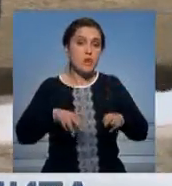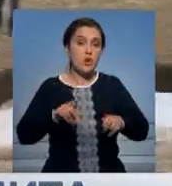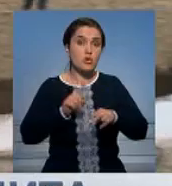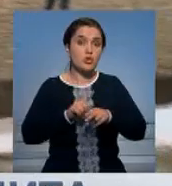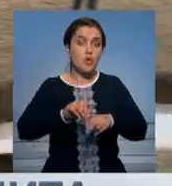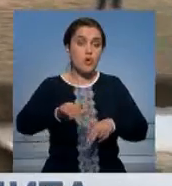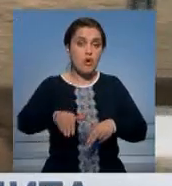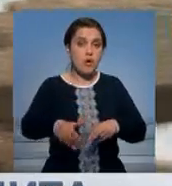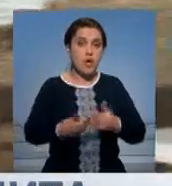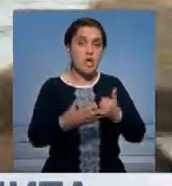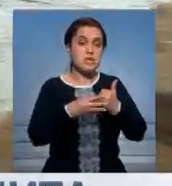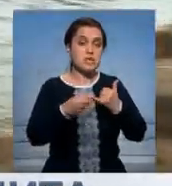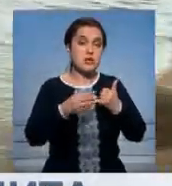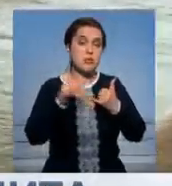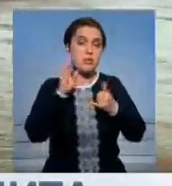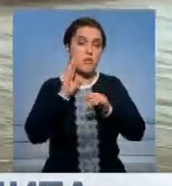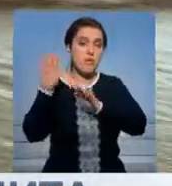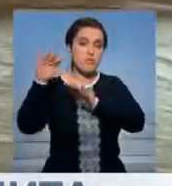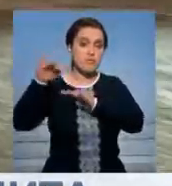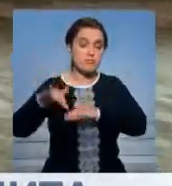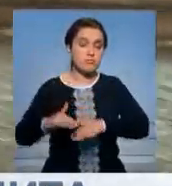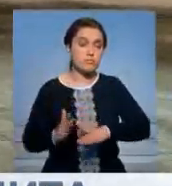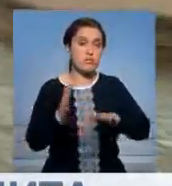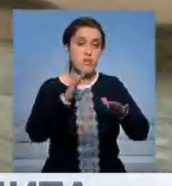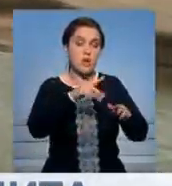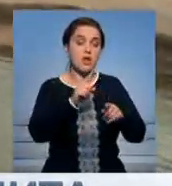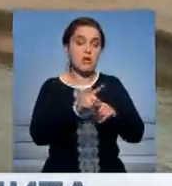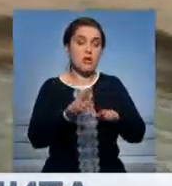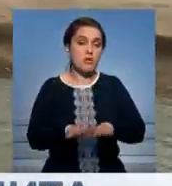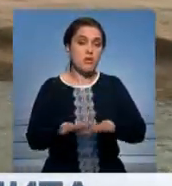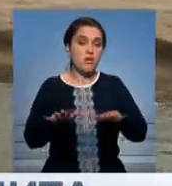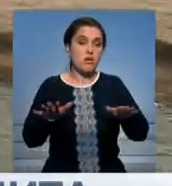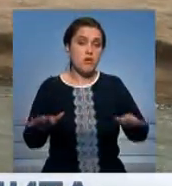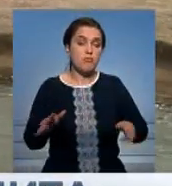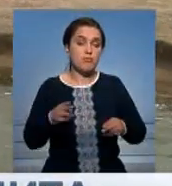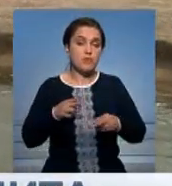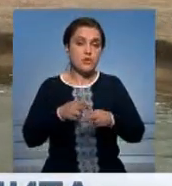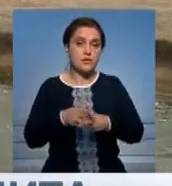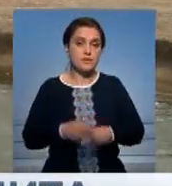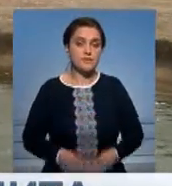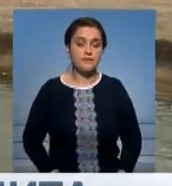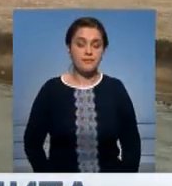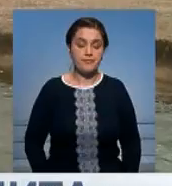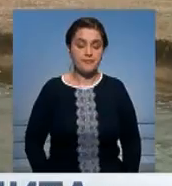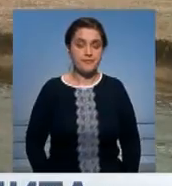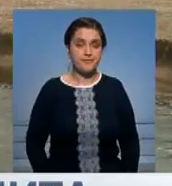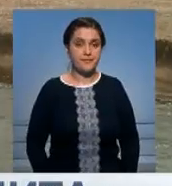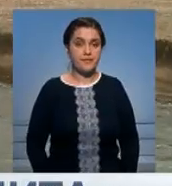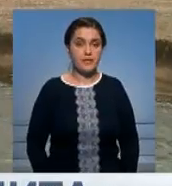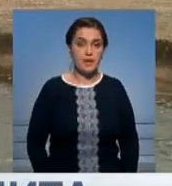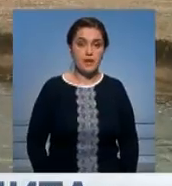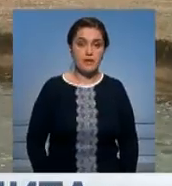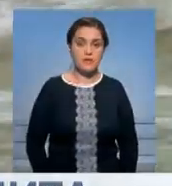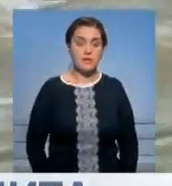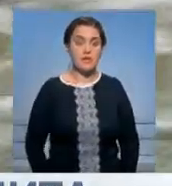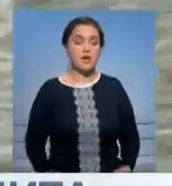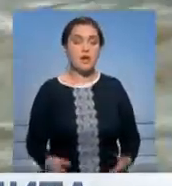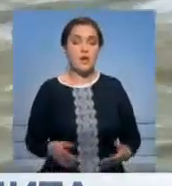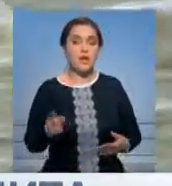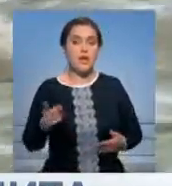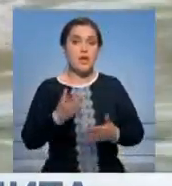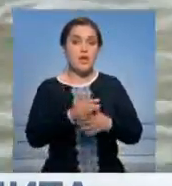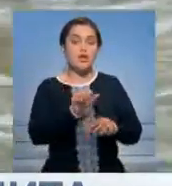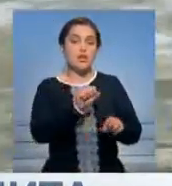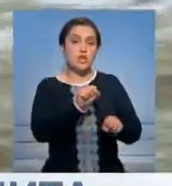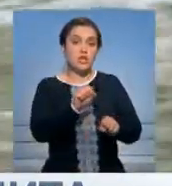позволило зарегулировать воду и направить ее на лиманные участки. Весенний половодье, даже несмотря на достаточную противопаводковую